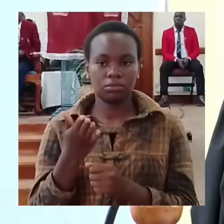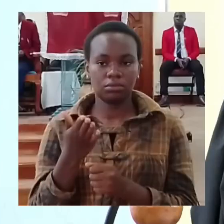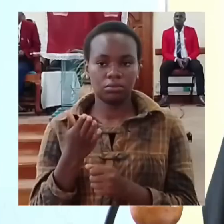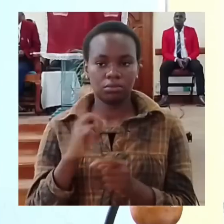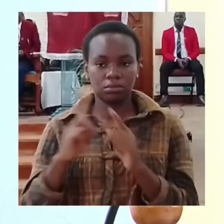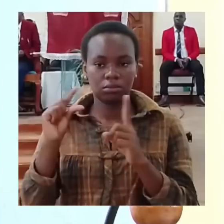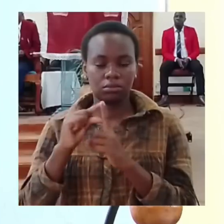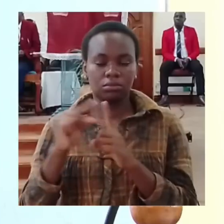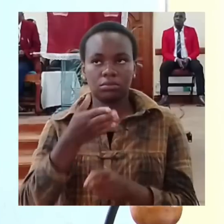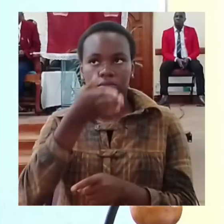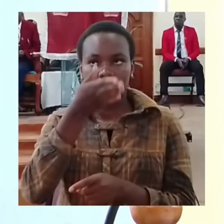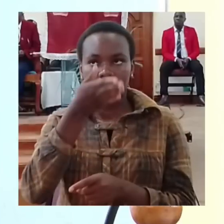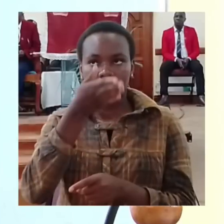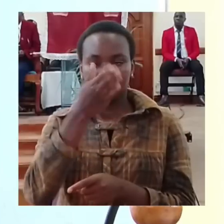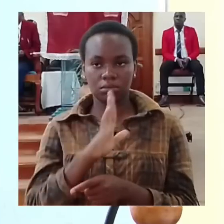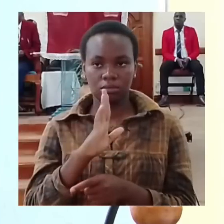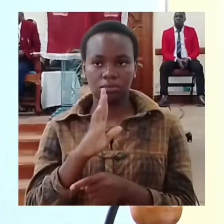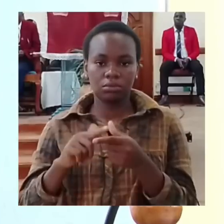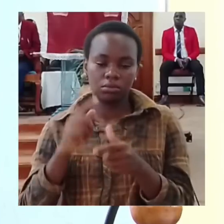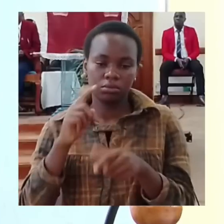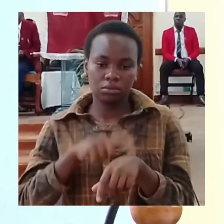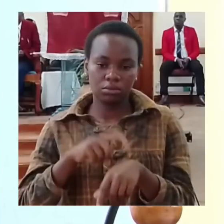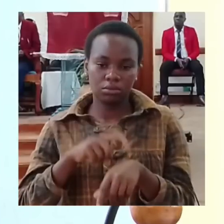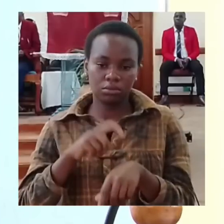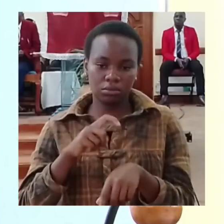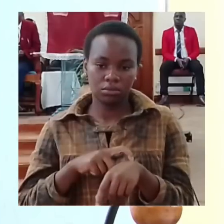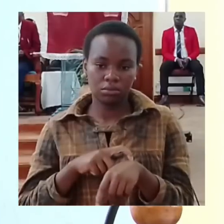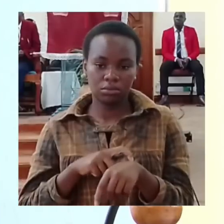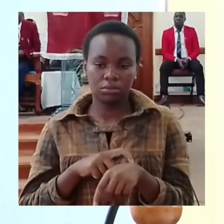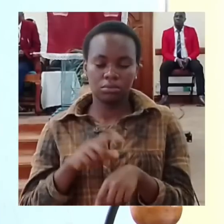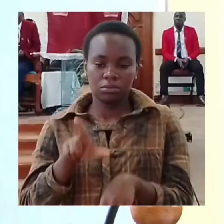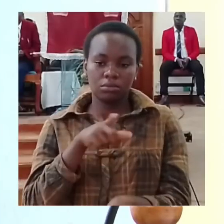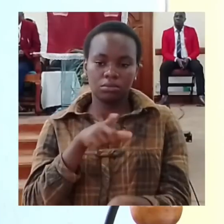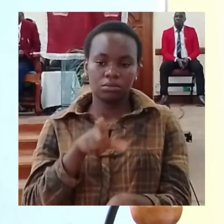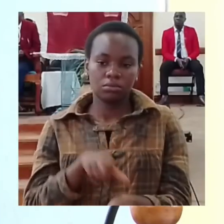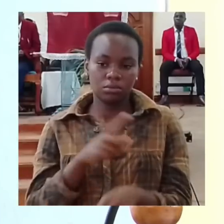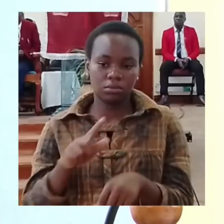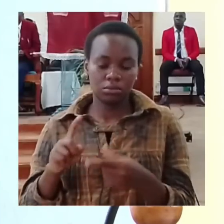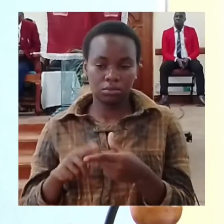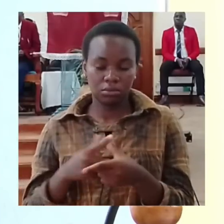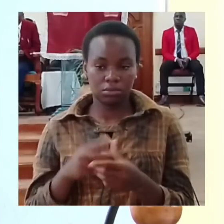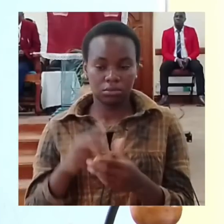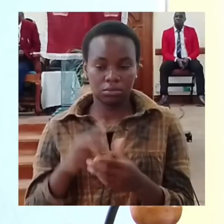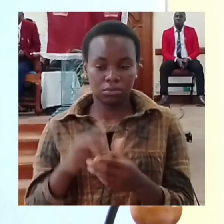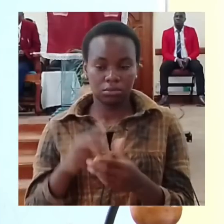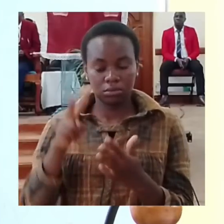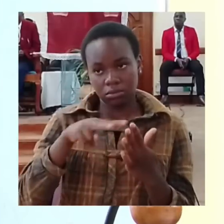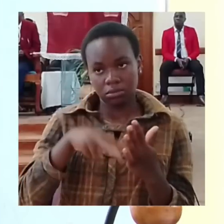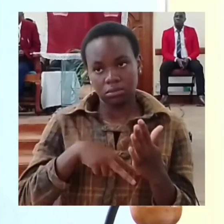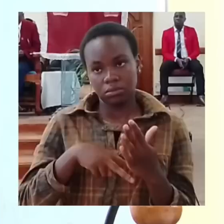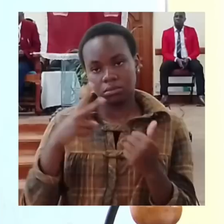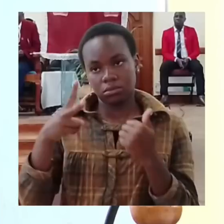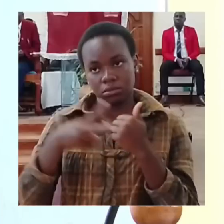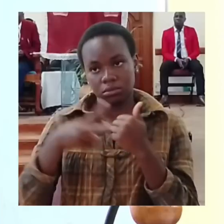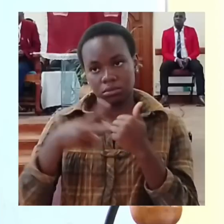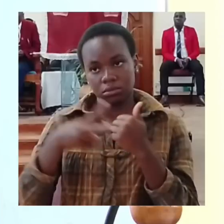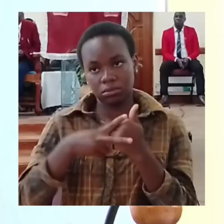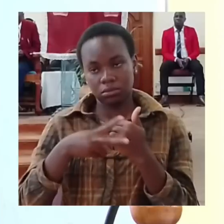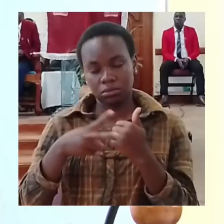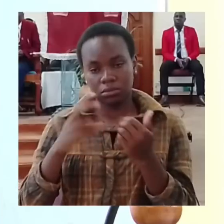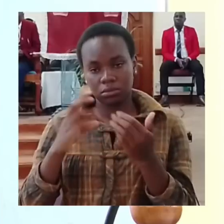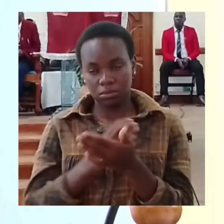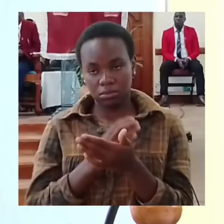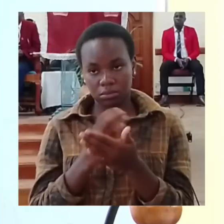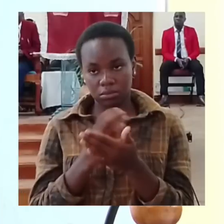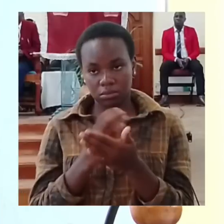nĩ kiugo kĩa Ngai atĩ ihinda rĩgĩikara na Samueli. Ũngĩthoma verse 8 roiga, nake